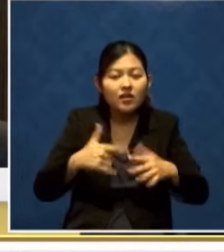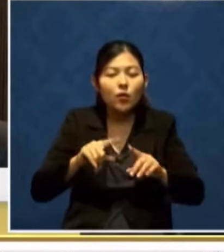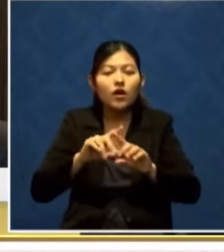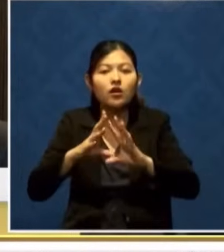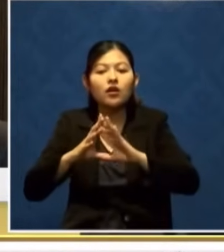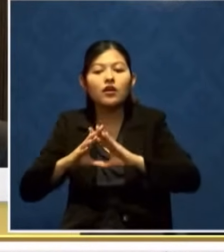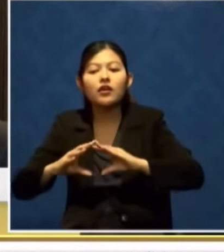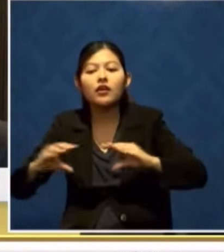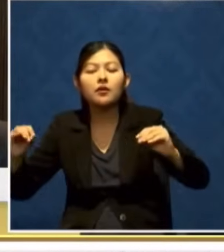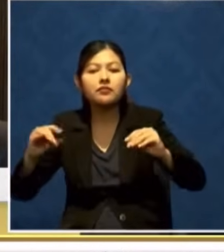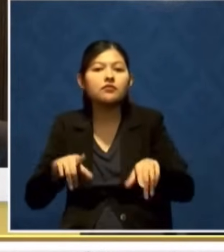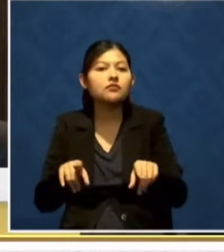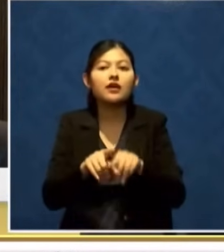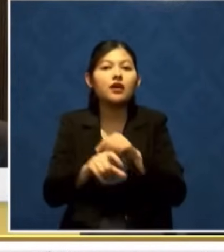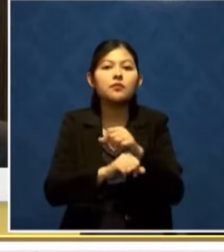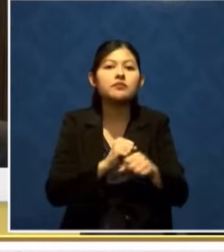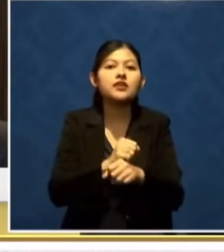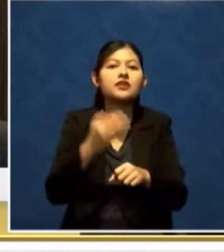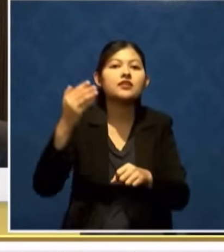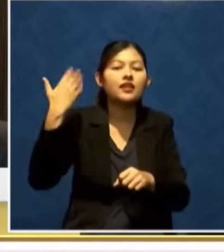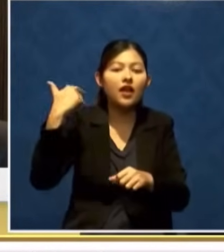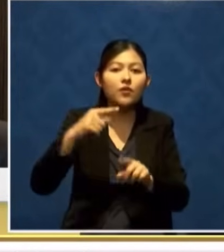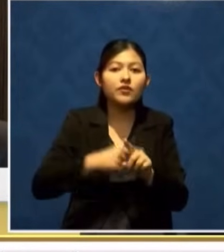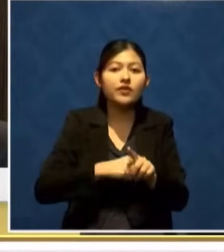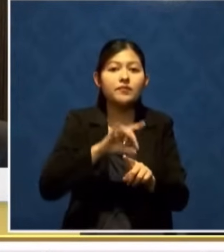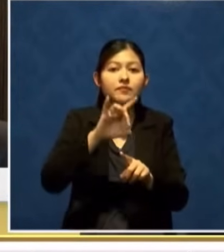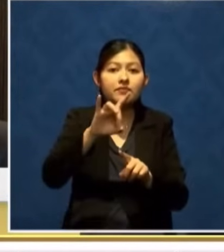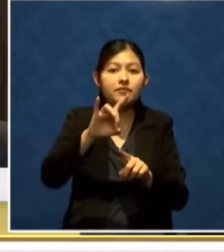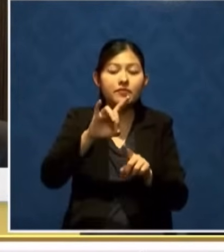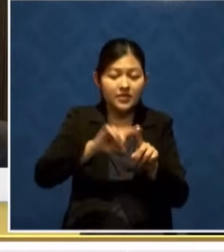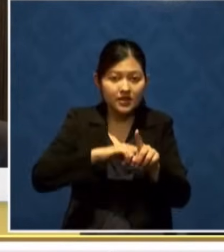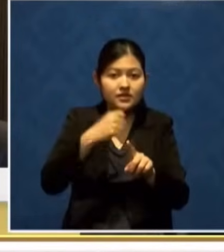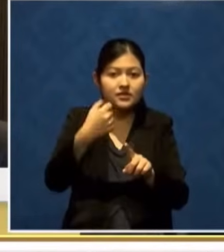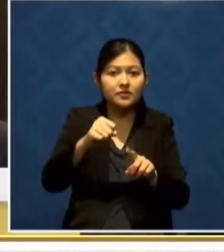ปีที่แล้วบ้างตุลาคม 2565